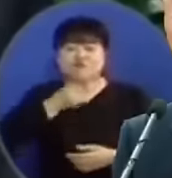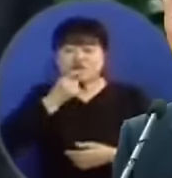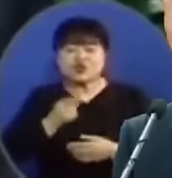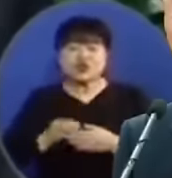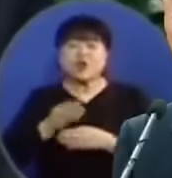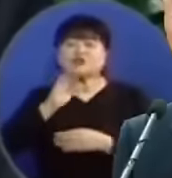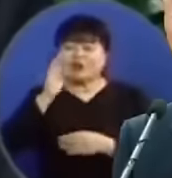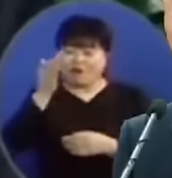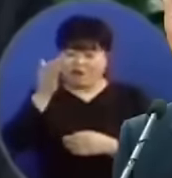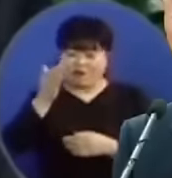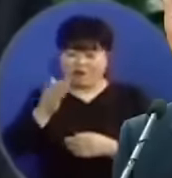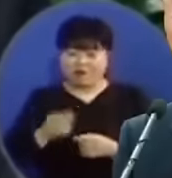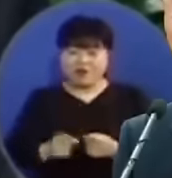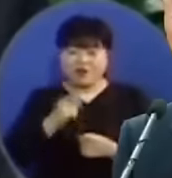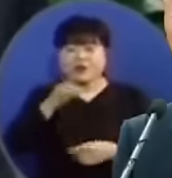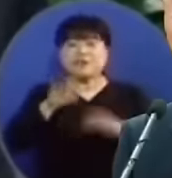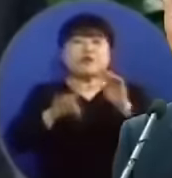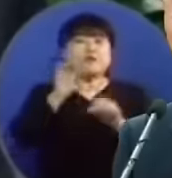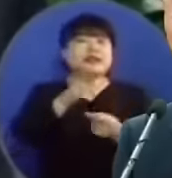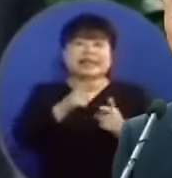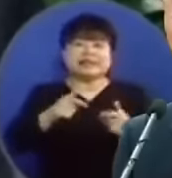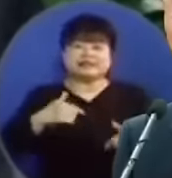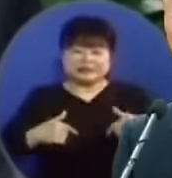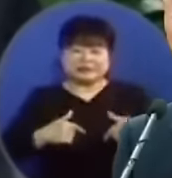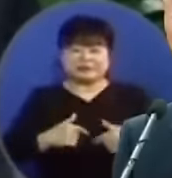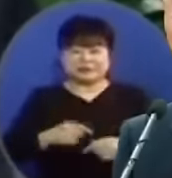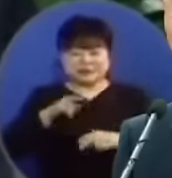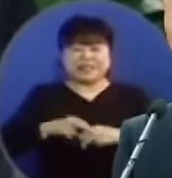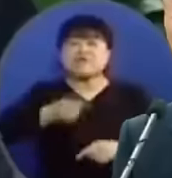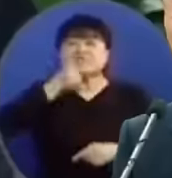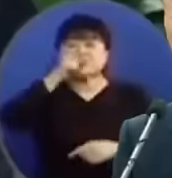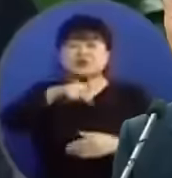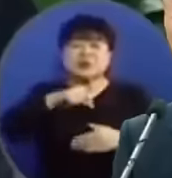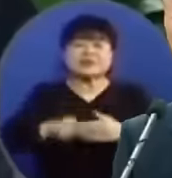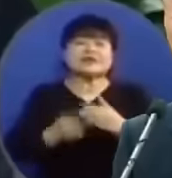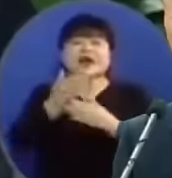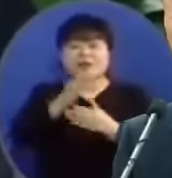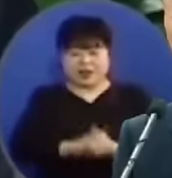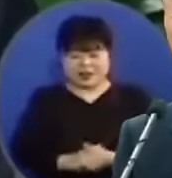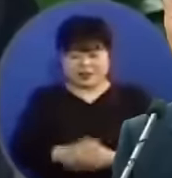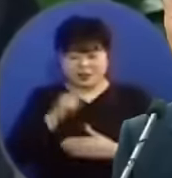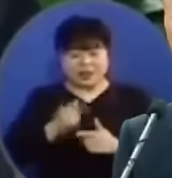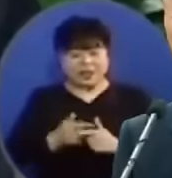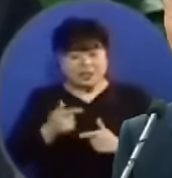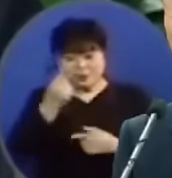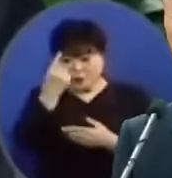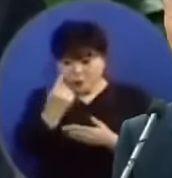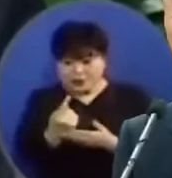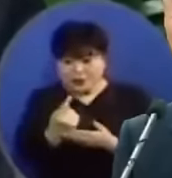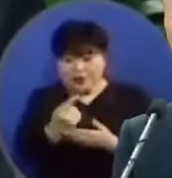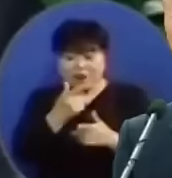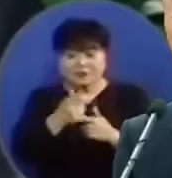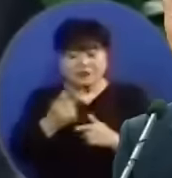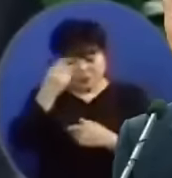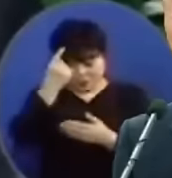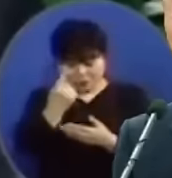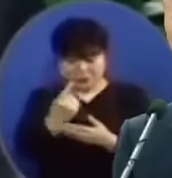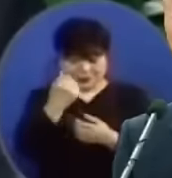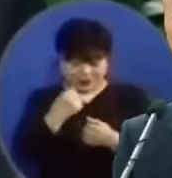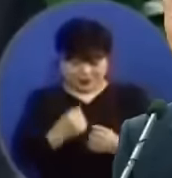것입니다. 영혼이 목마르지는 기쁨의 샘물이 속에서 나오는 것입니다. 속에 예수님 모시고 속에 성령님